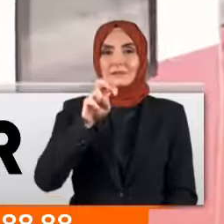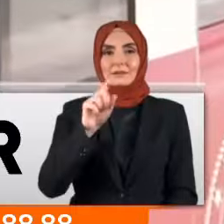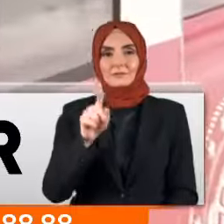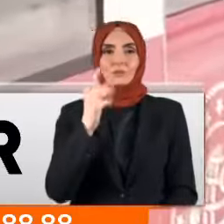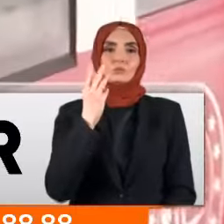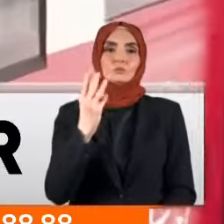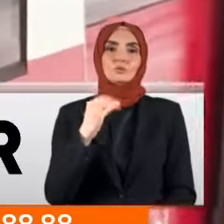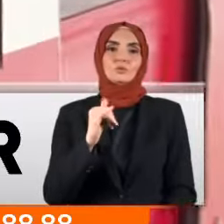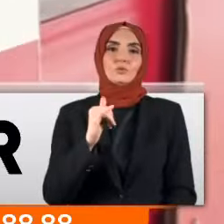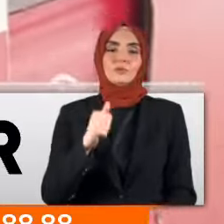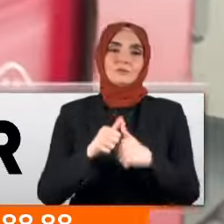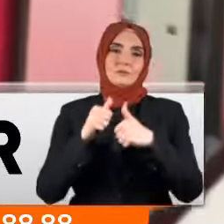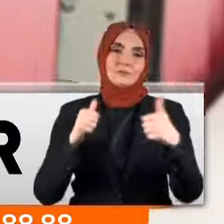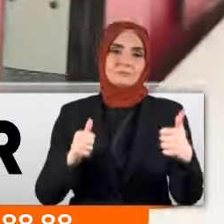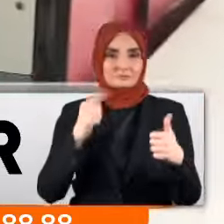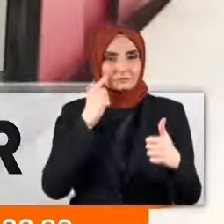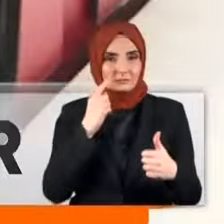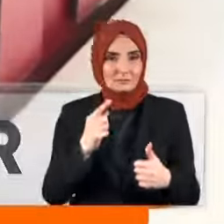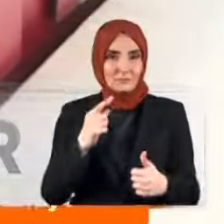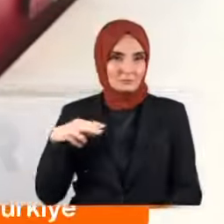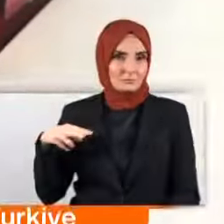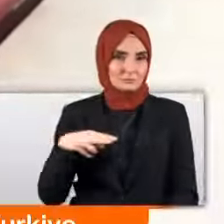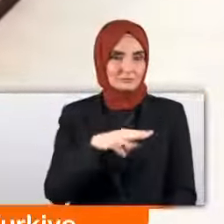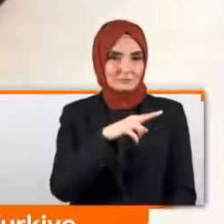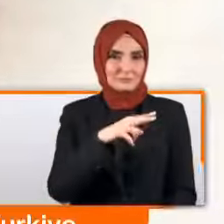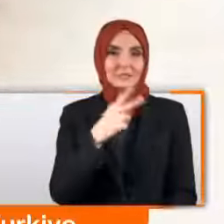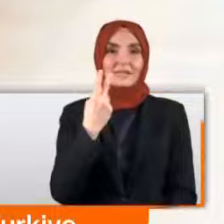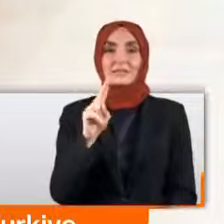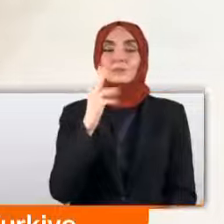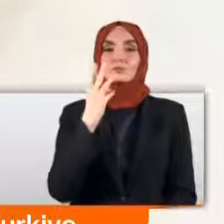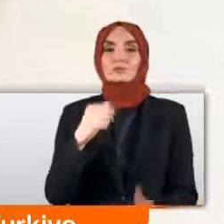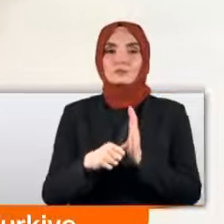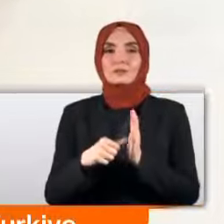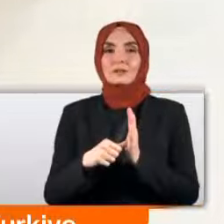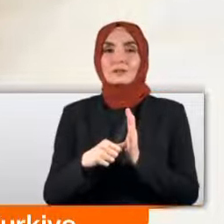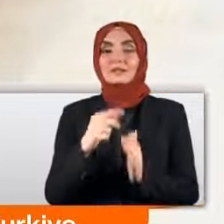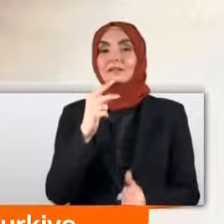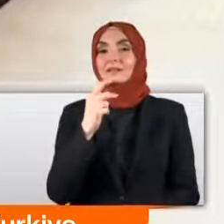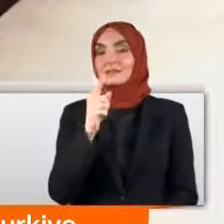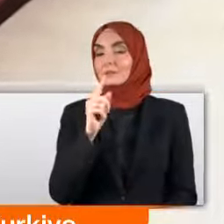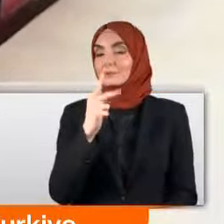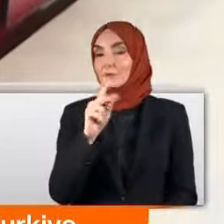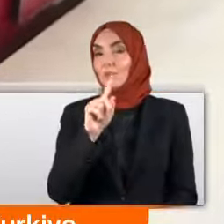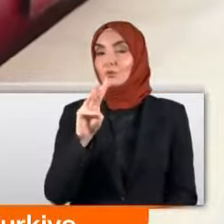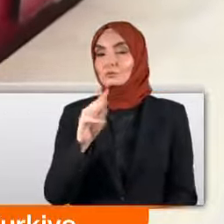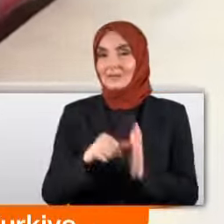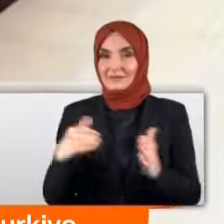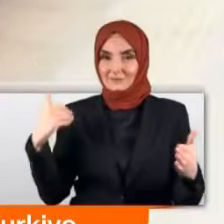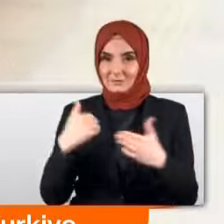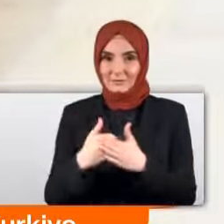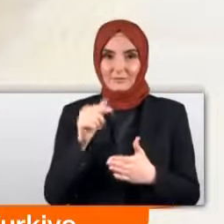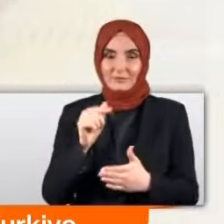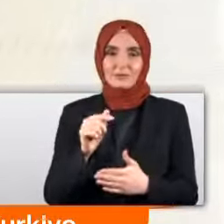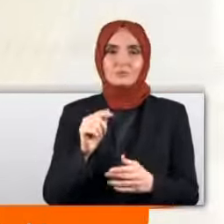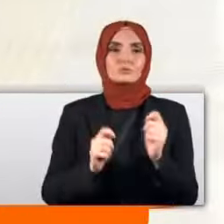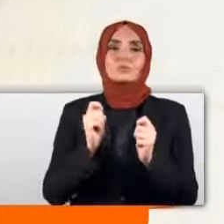...8,3 kilometre uzunluğundaki bu hat 2013 yılından beri atıl durumdaydı. Gerekli değişiklikler ve düzenlemeler yapılarak yeniden halkın hizmetine